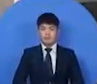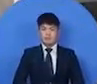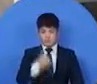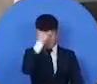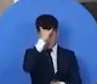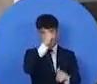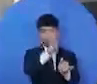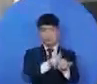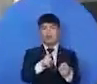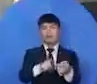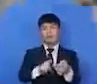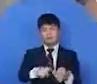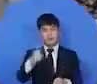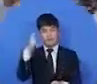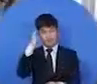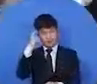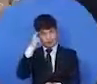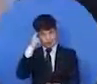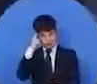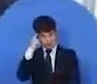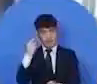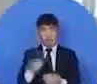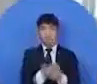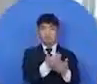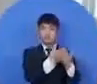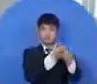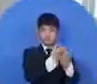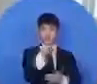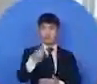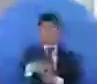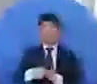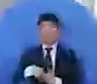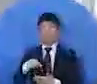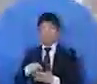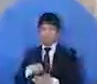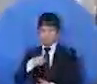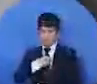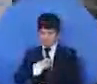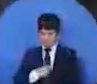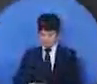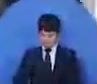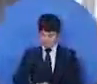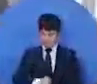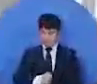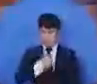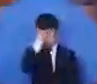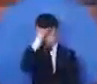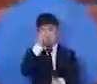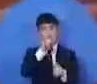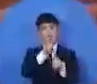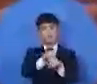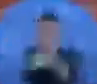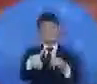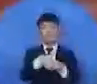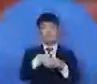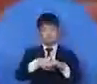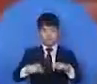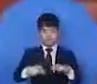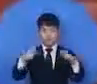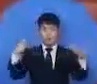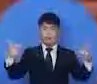시민과 함께 효 실천 에 대한 생각을 높이고 모든 시민의 대상으로 마음에서 우러나는 표 문화 실천을